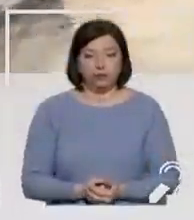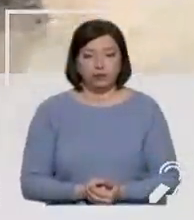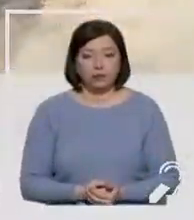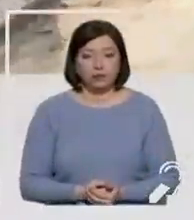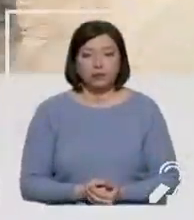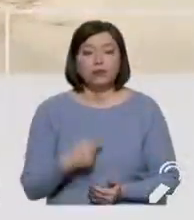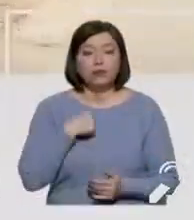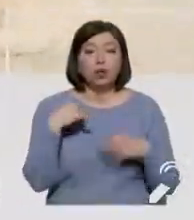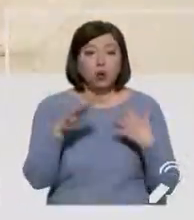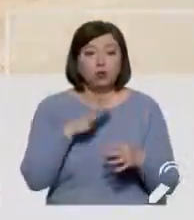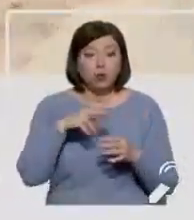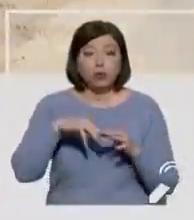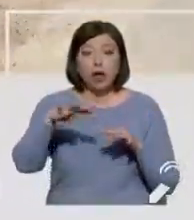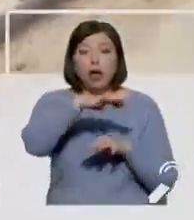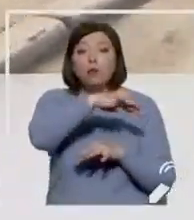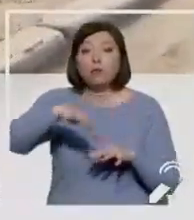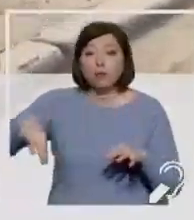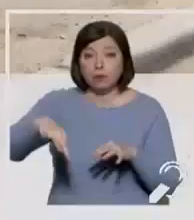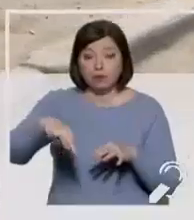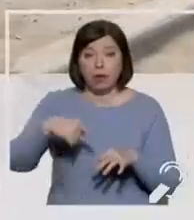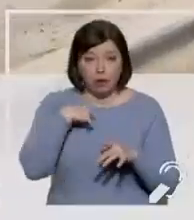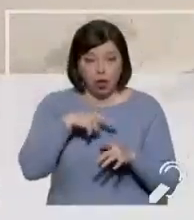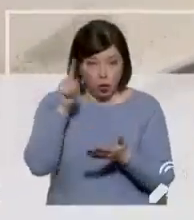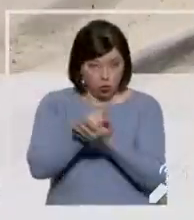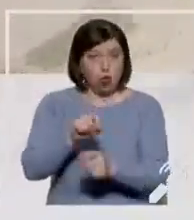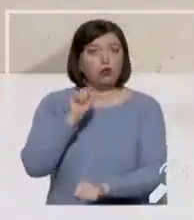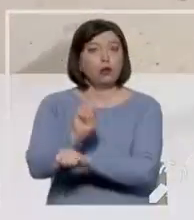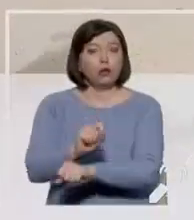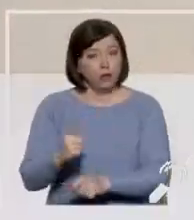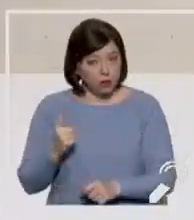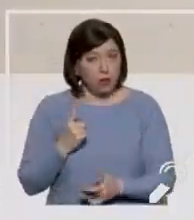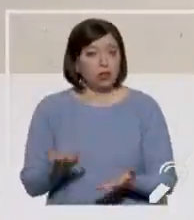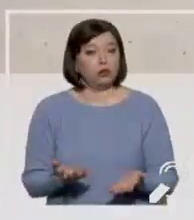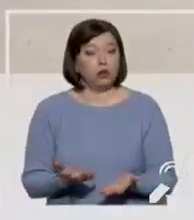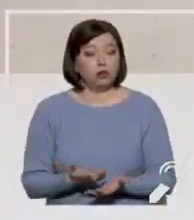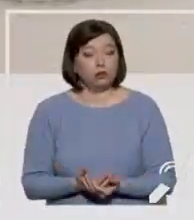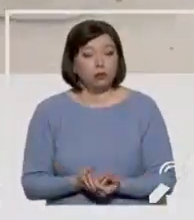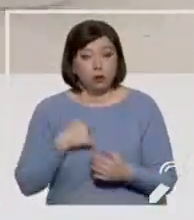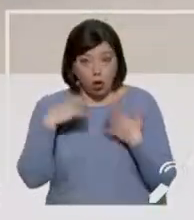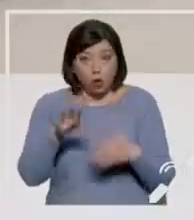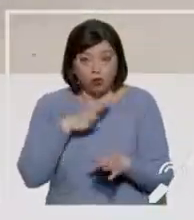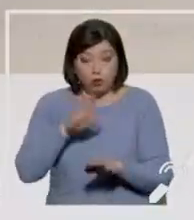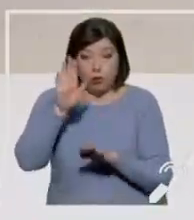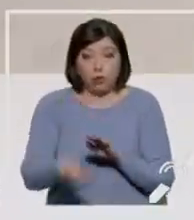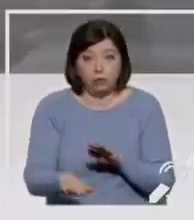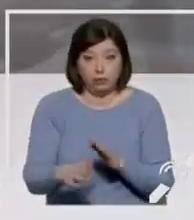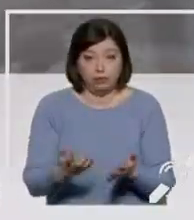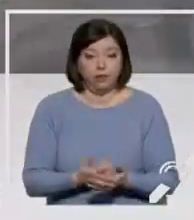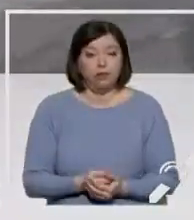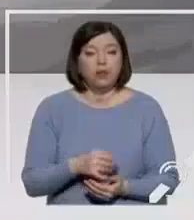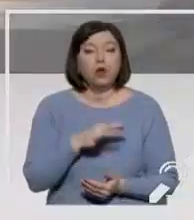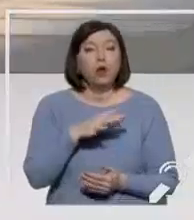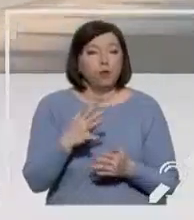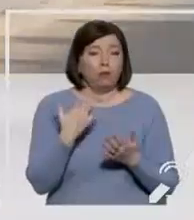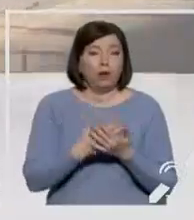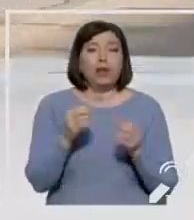asta trecerea de pieton și el brusc a ieșit la trecere trebuia să oprească să aștepte deja că mergem pe strada de mai mult